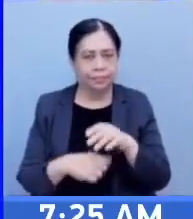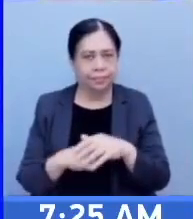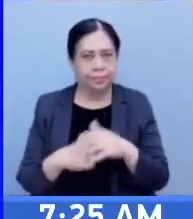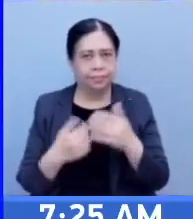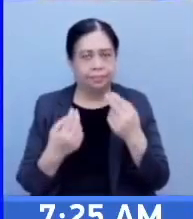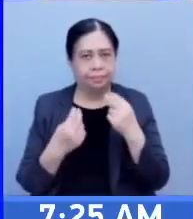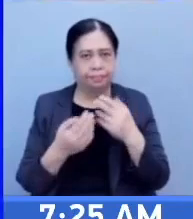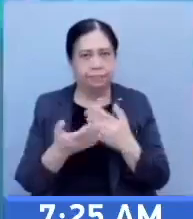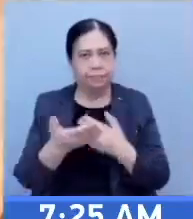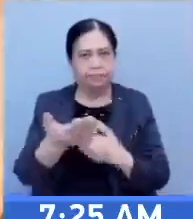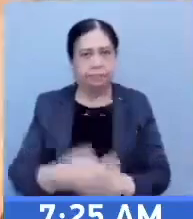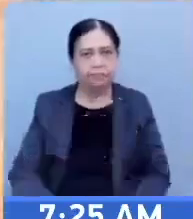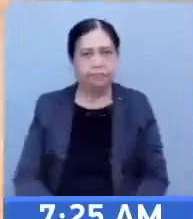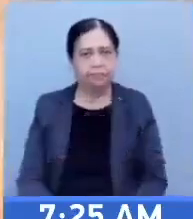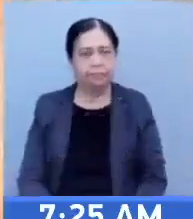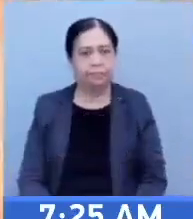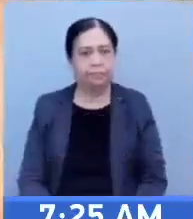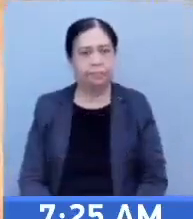Gonzalez.